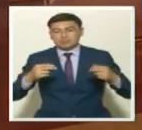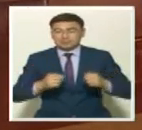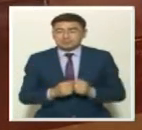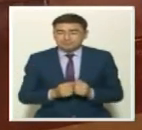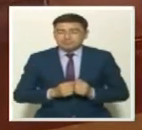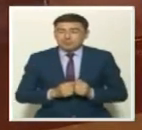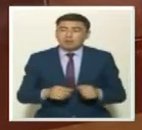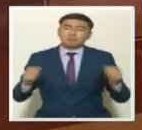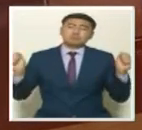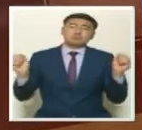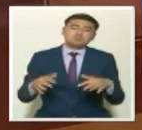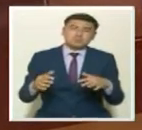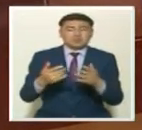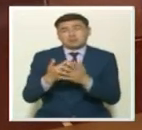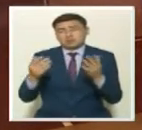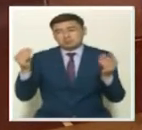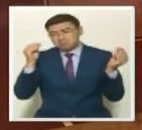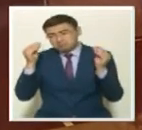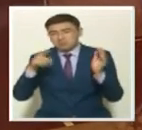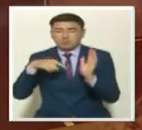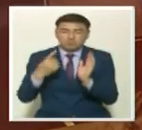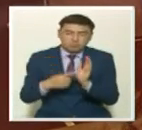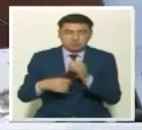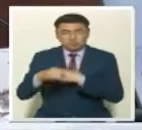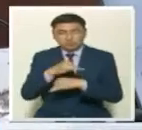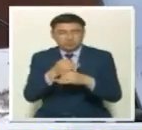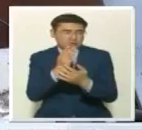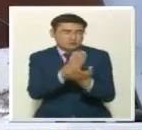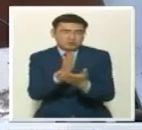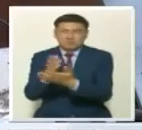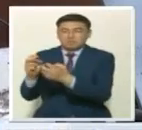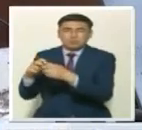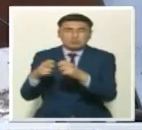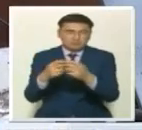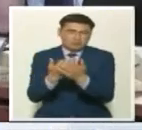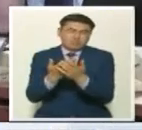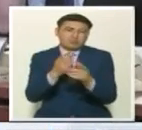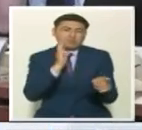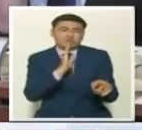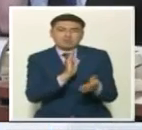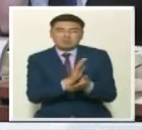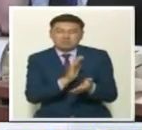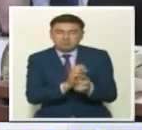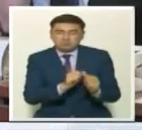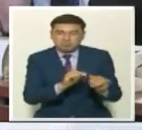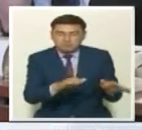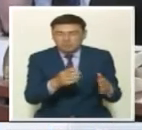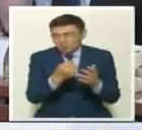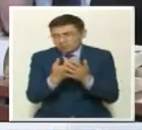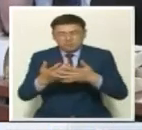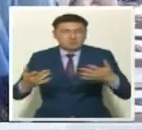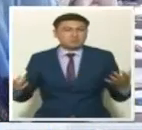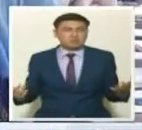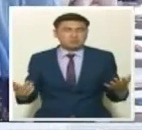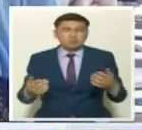қоғам белсенділері бірнеше мәселені талқылады. Өңірдегі өзекті проблема ретінде ауа мен судың ластануы, Каспий теңізінің тартылуы, тұрғындардың